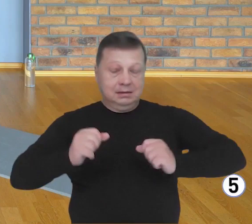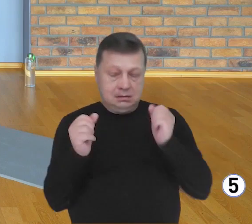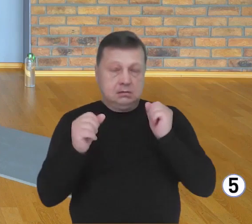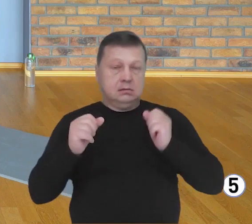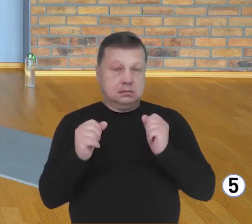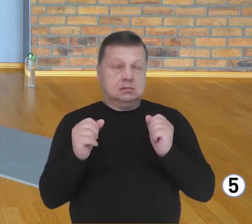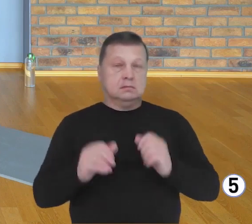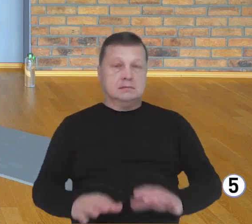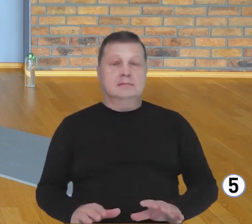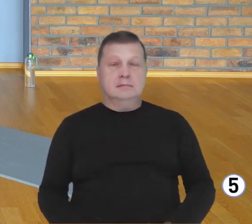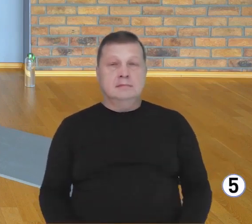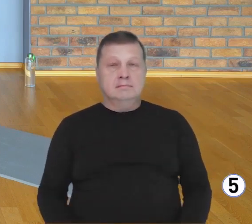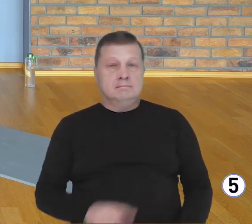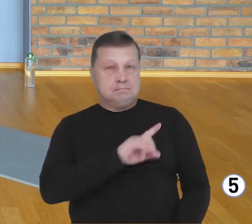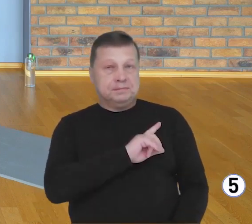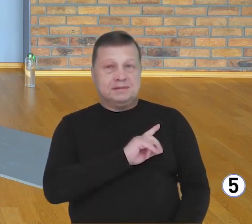Kontroluj cały czas.